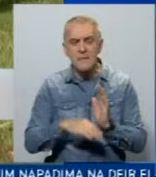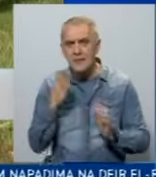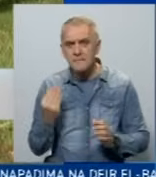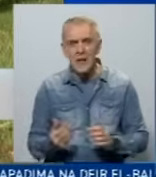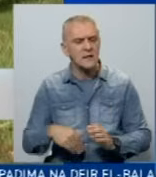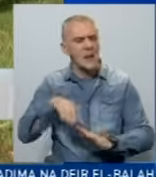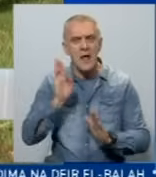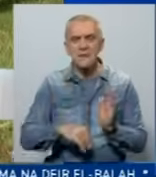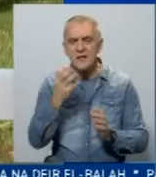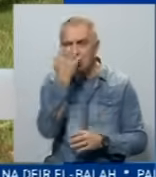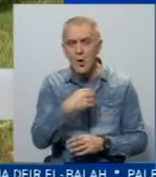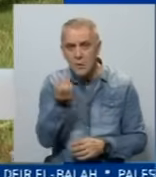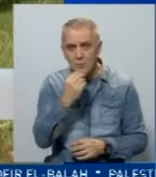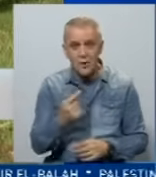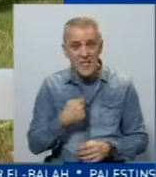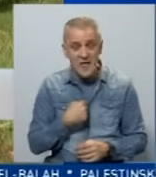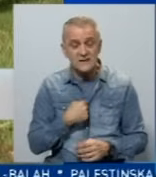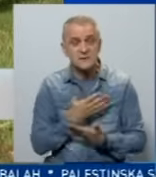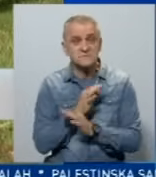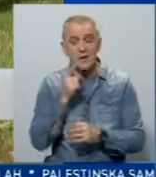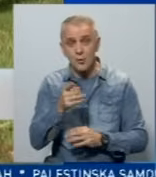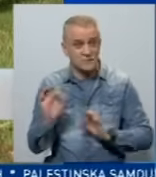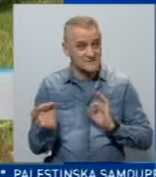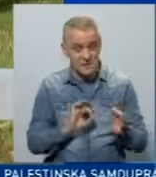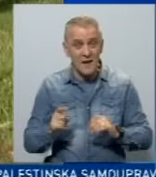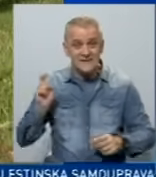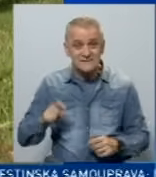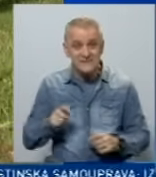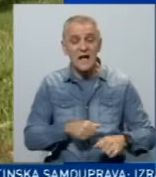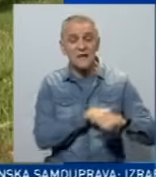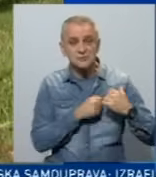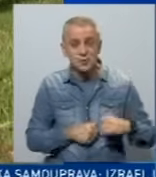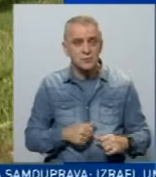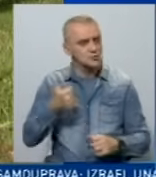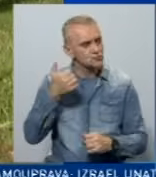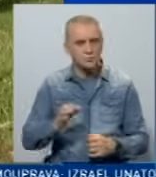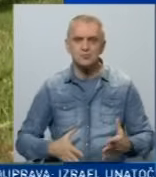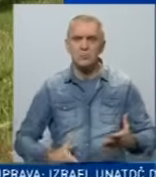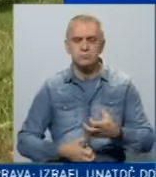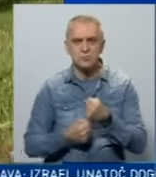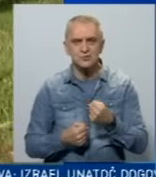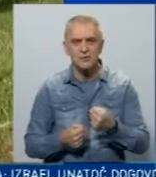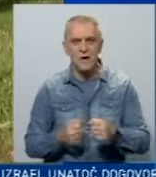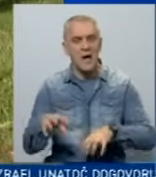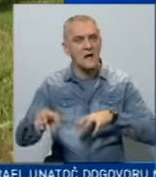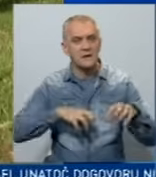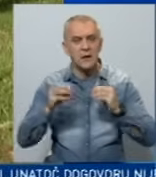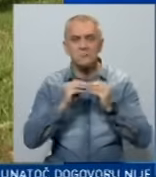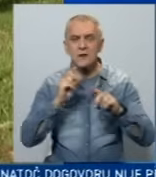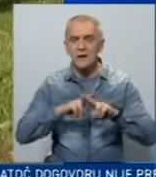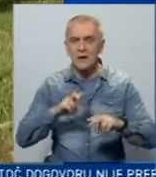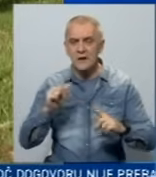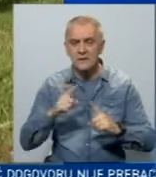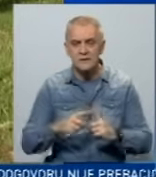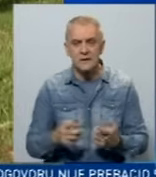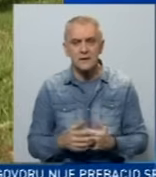najniži topli obrok. Dakle, ja sam za to spreman, dakle, sindikat solidarnosti apsolutno podržava radnike BHRT-a